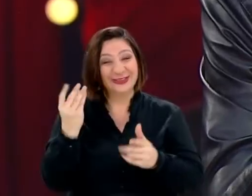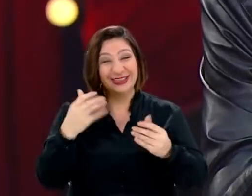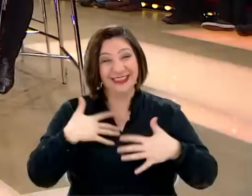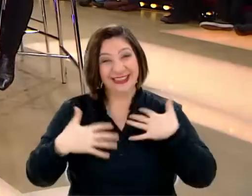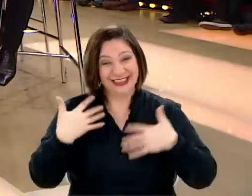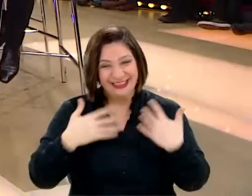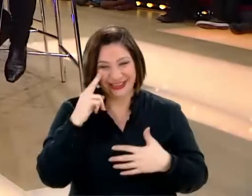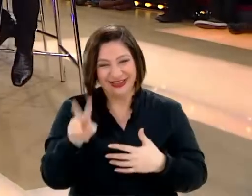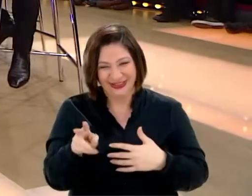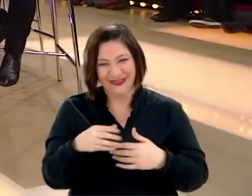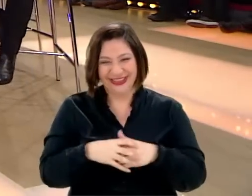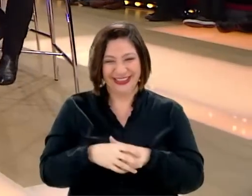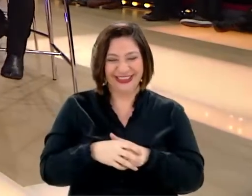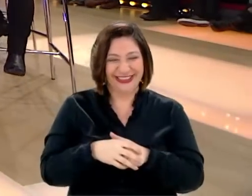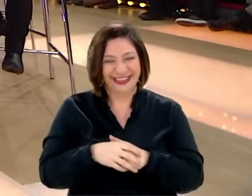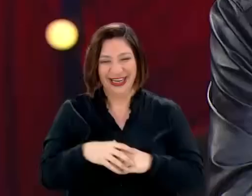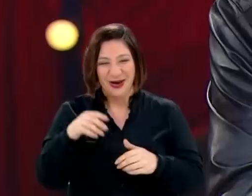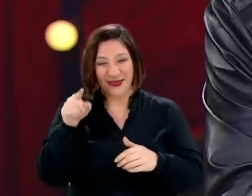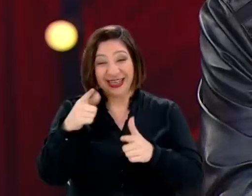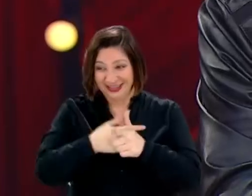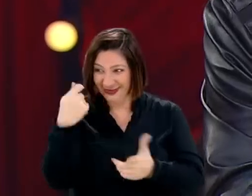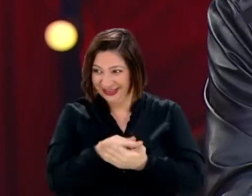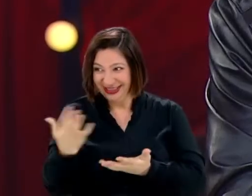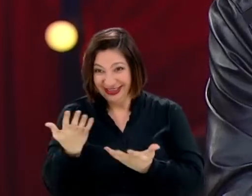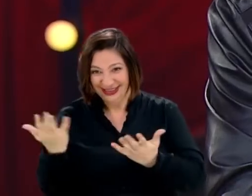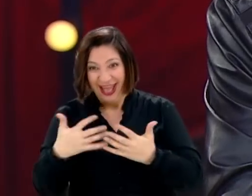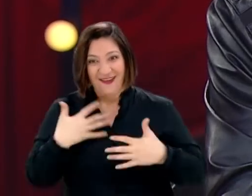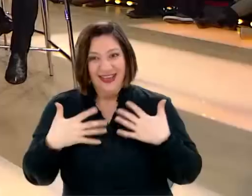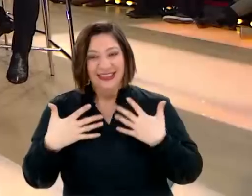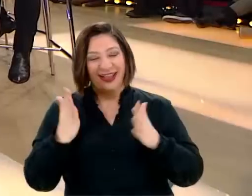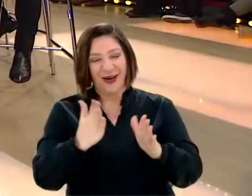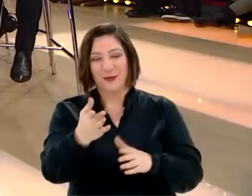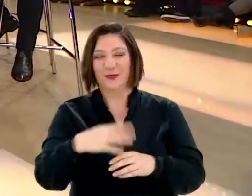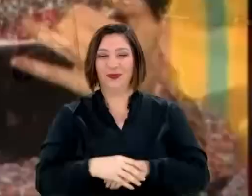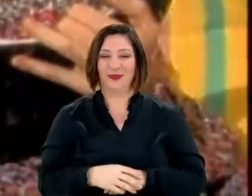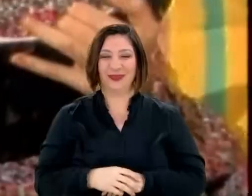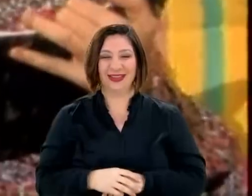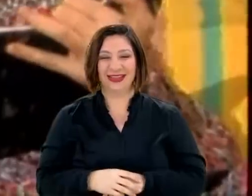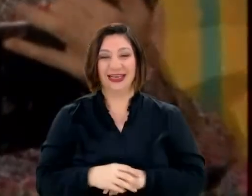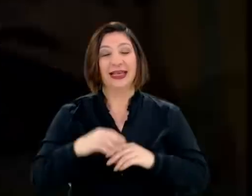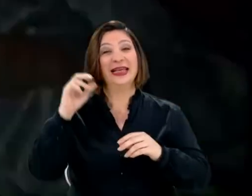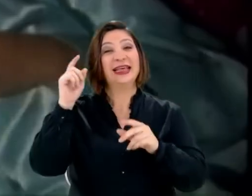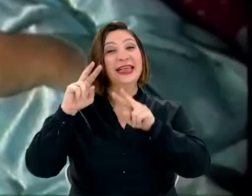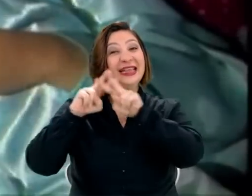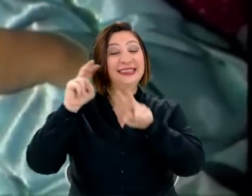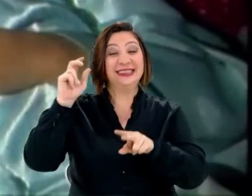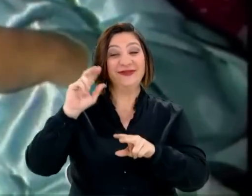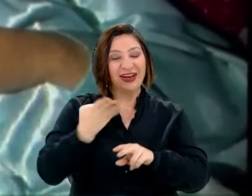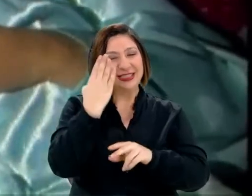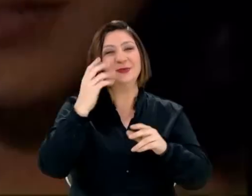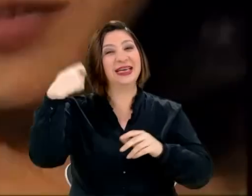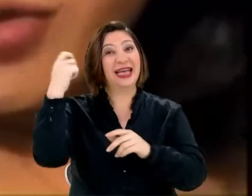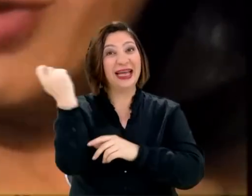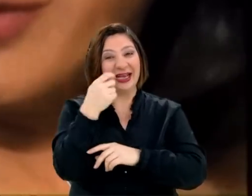isteklisin, görüyorum onu. Buradan kirayı ödeyeceğiz diye böyle hevesli. Devam! Yıldız Tilbe'nin Vazgeçtim